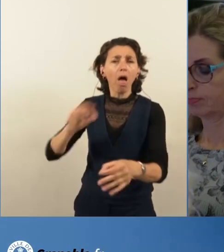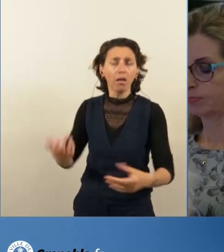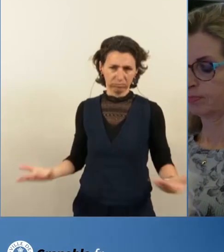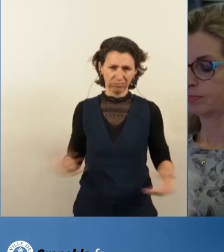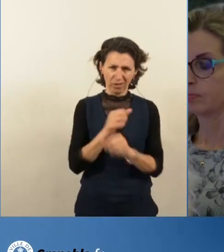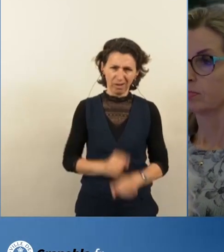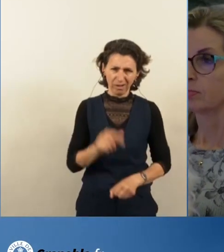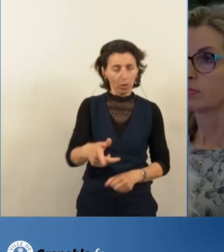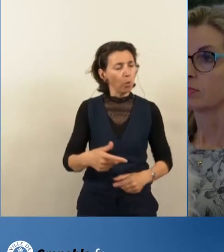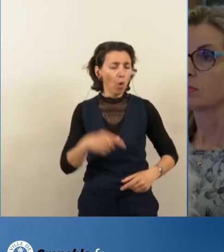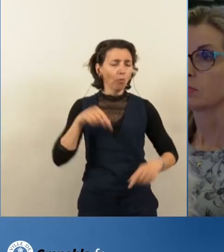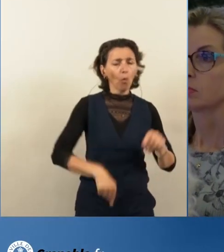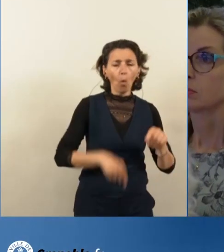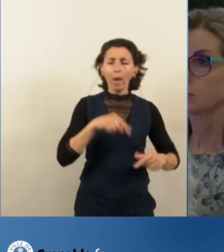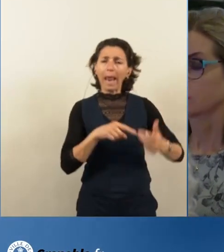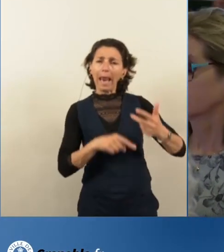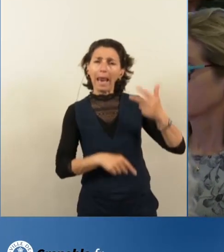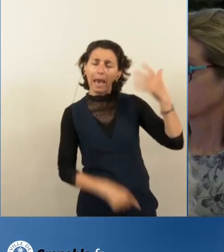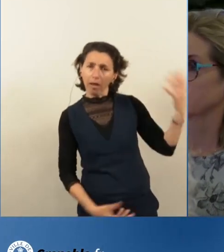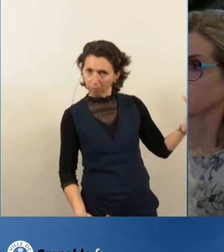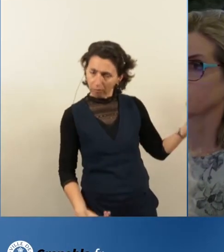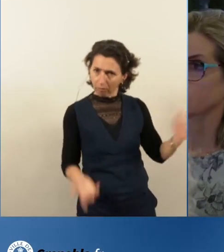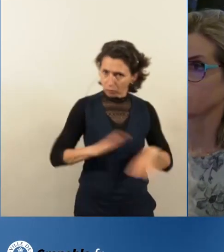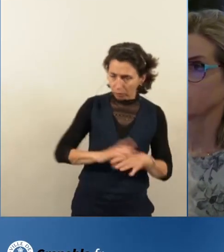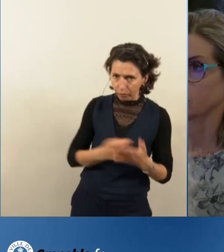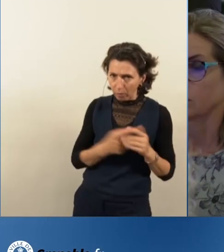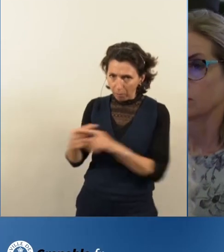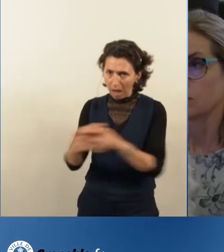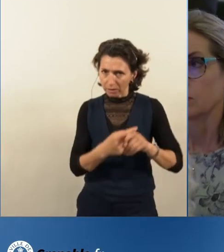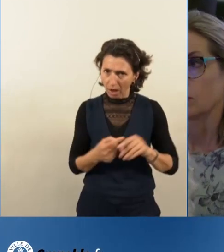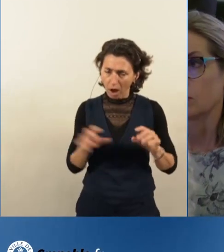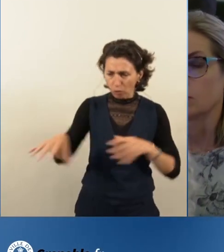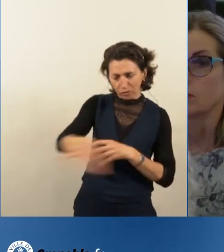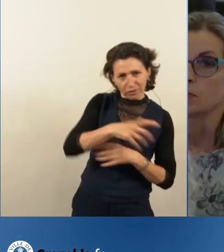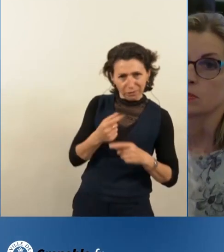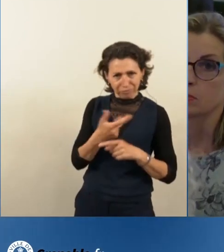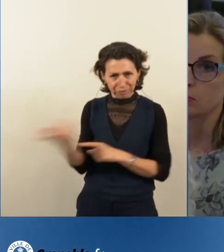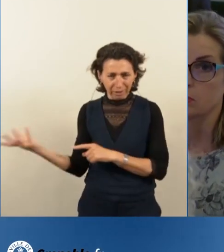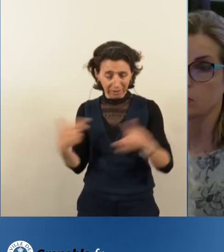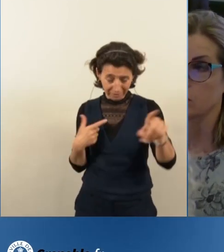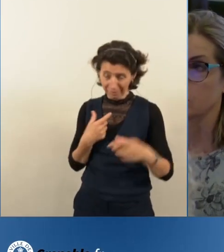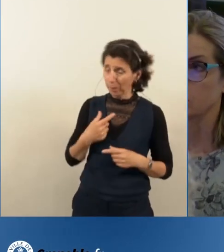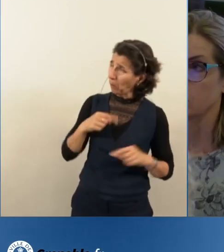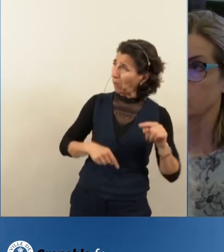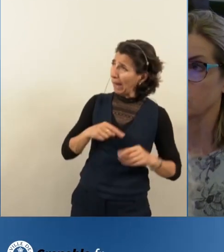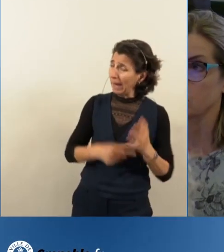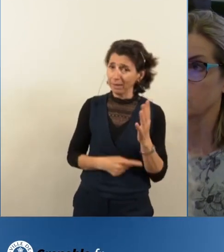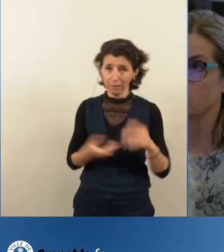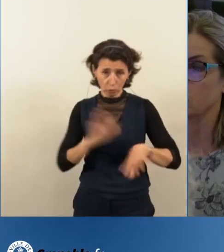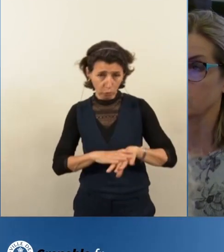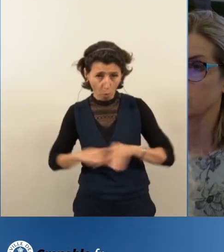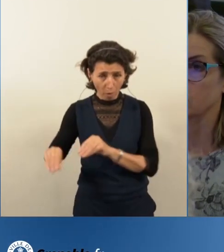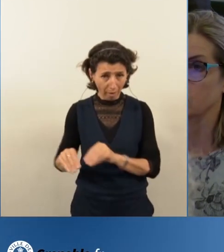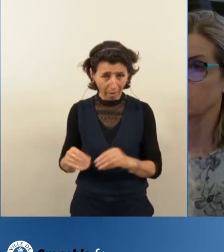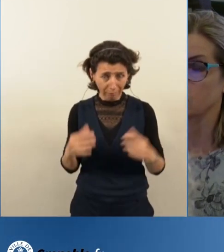sur le partage des financements entre les différentes collectivités et que vous soyez totalement impuissant